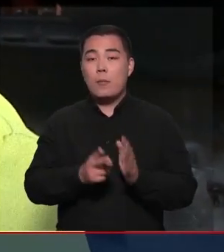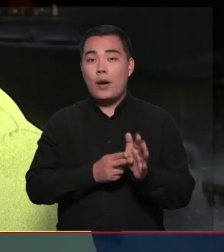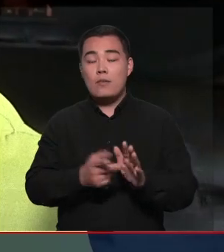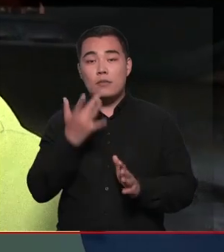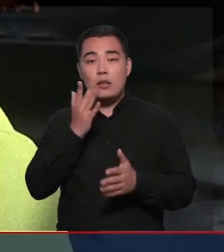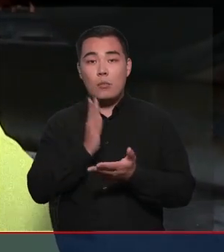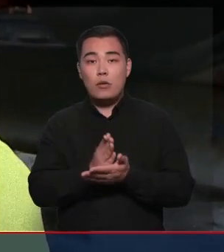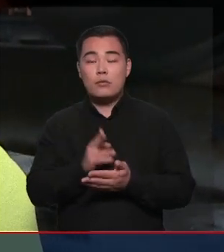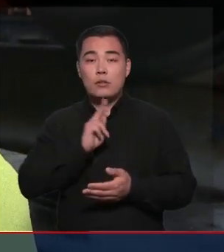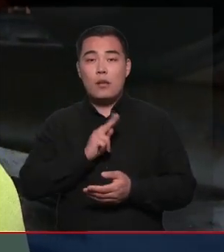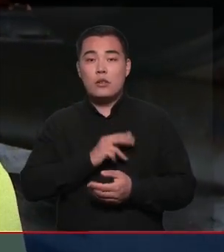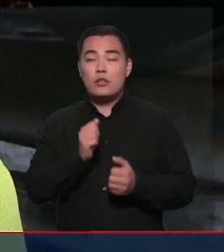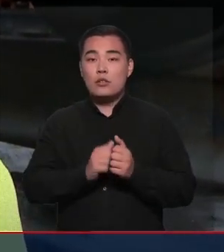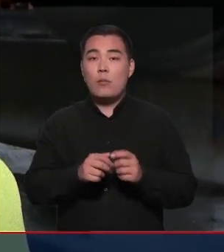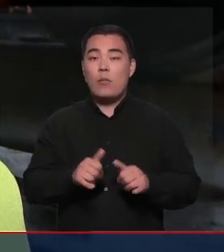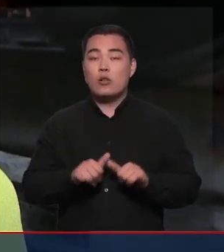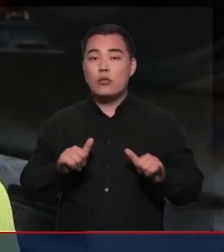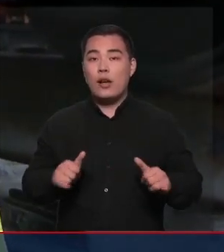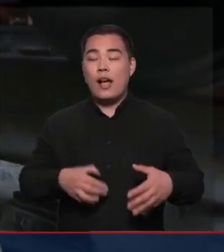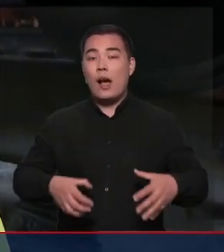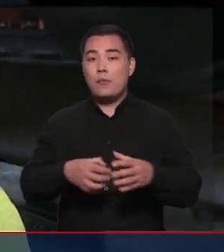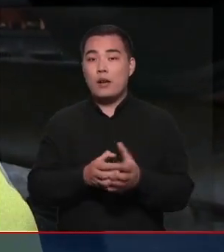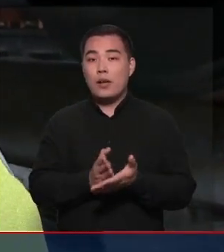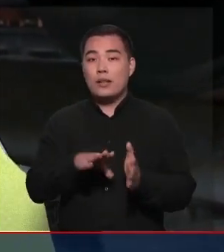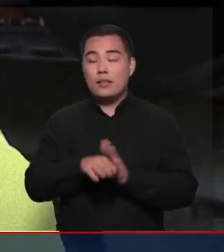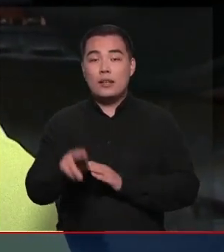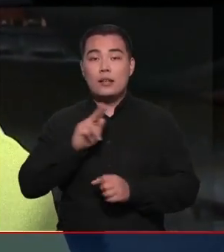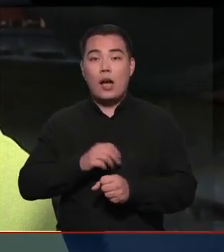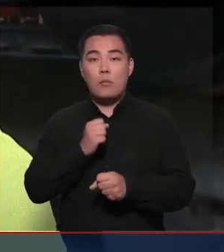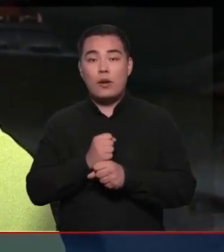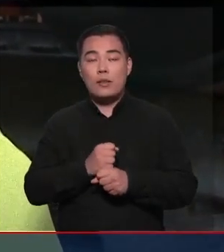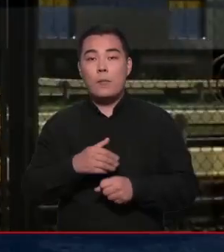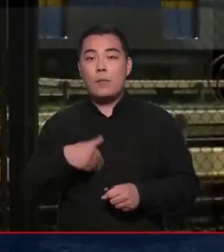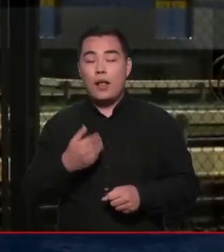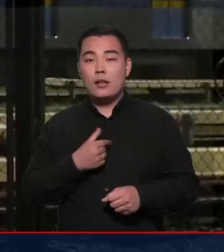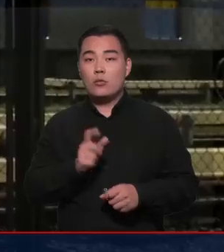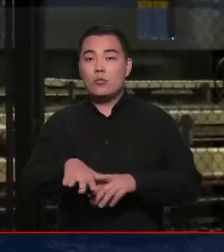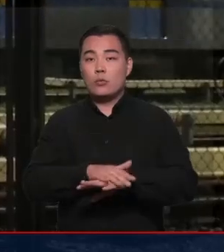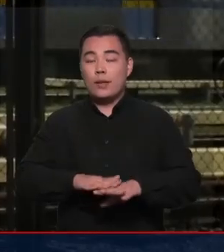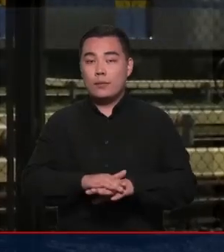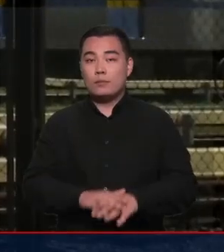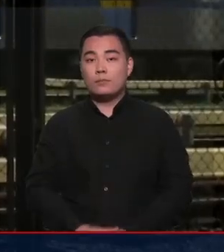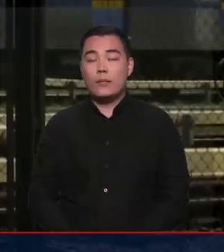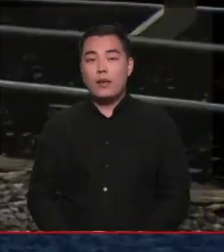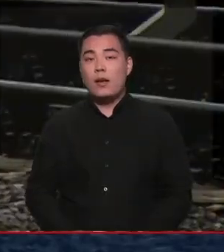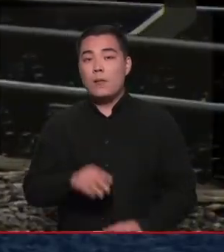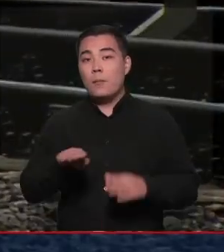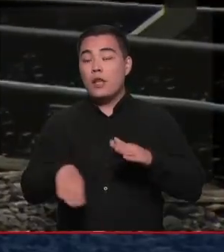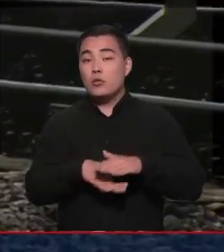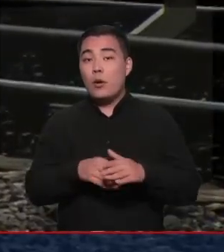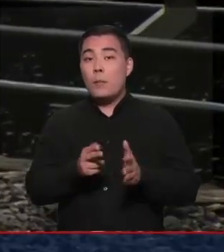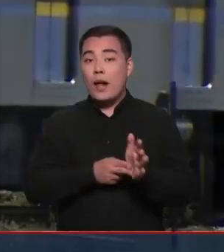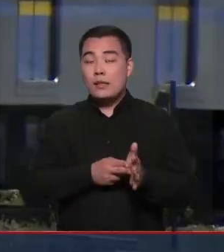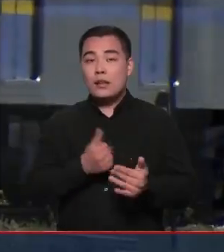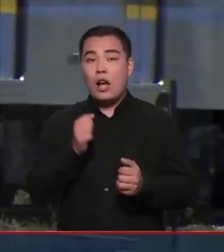в рабочем состоянии. Мы часть большой команды, которая работает на благо людей. В метрополитене ценится